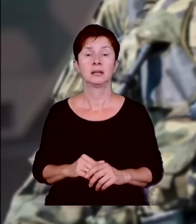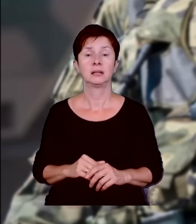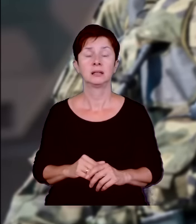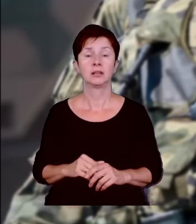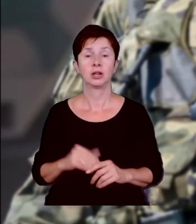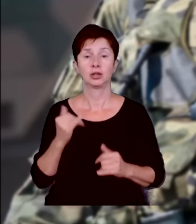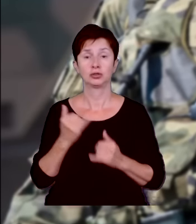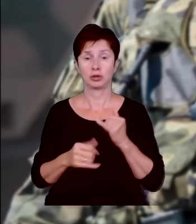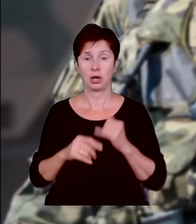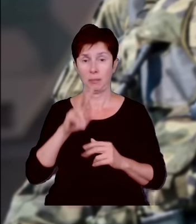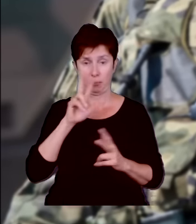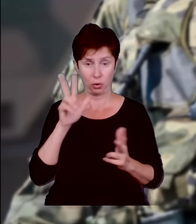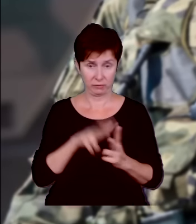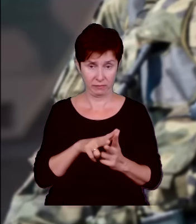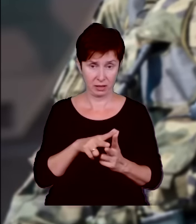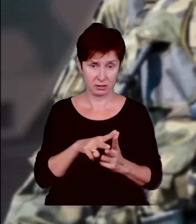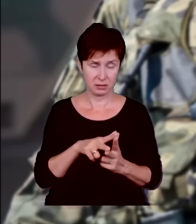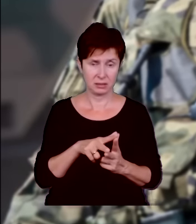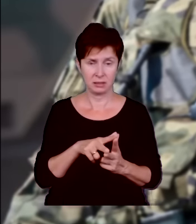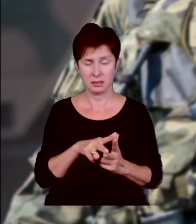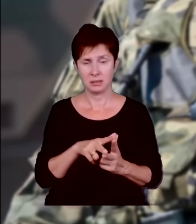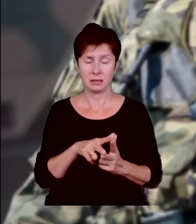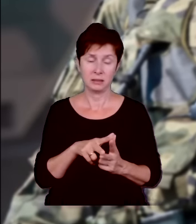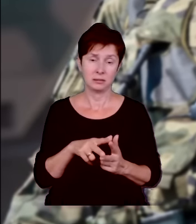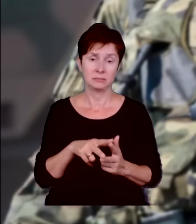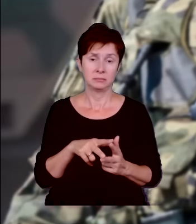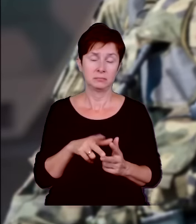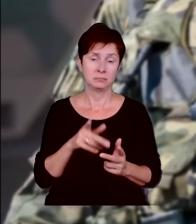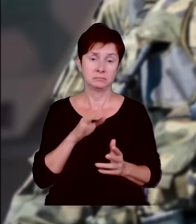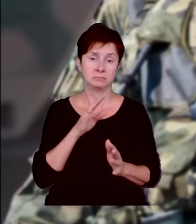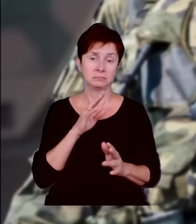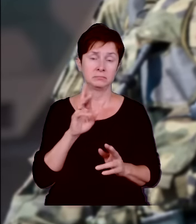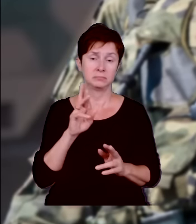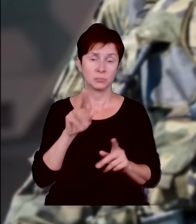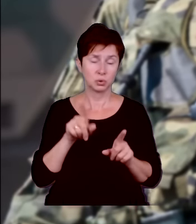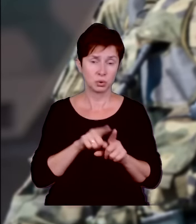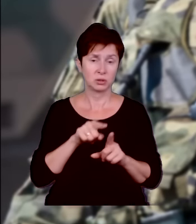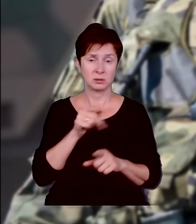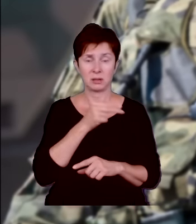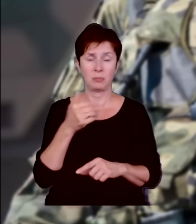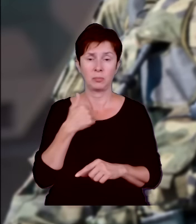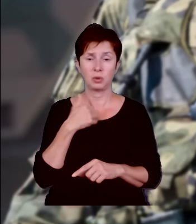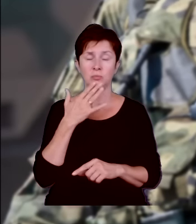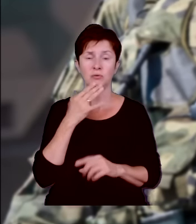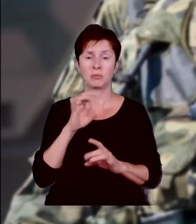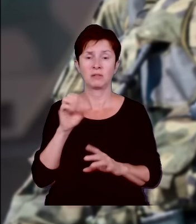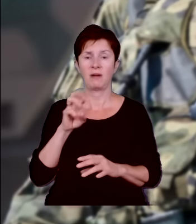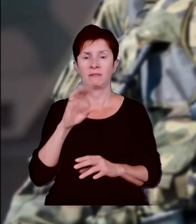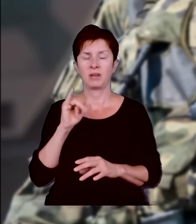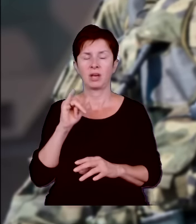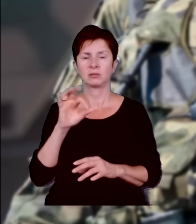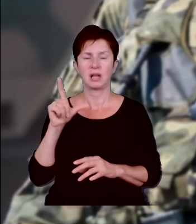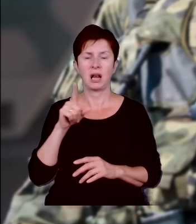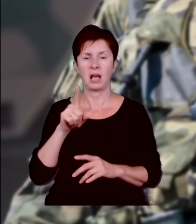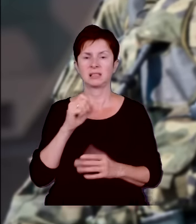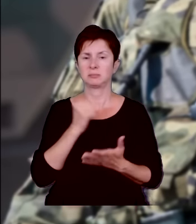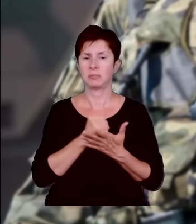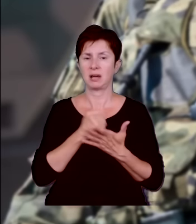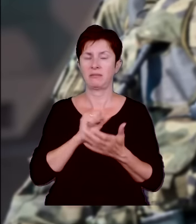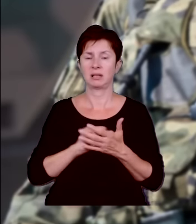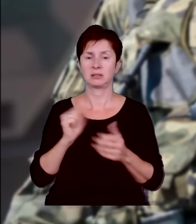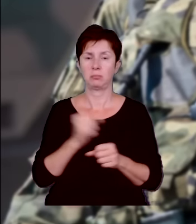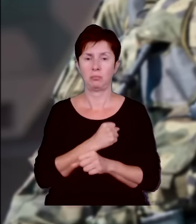potwierdziło wydaje się że to się prawie potwierdza też o tym mówił zdaje się prof wice że będzie badał ale że sprawa jest poważna to w